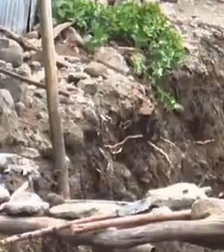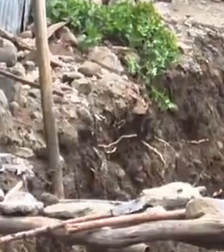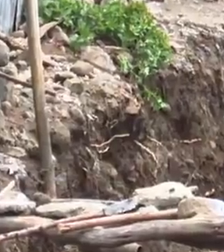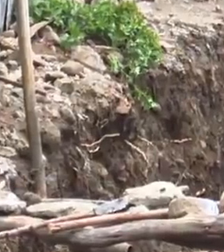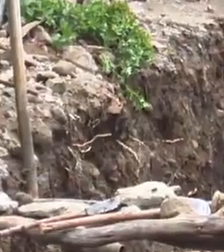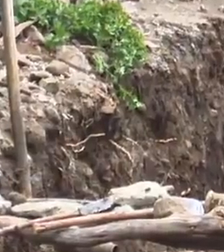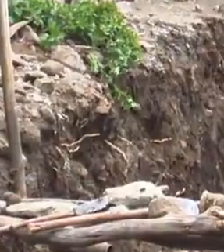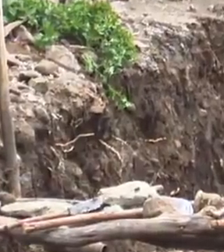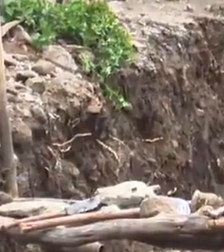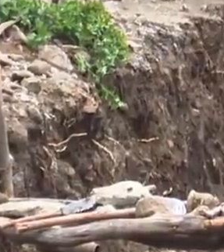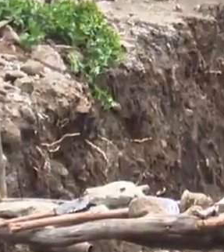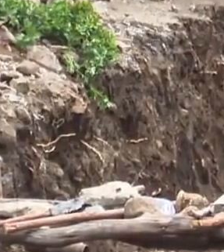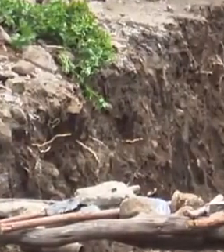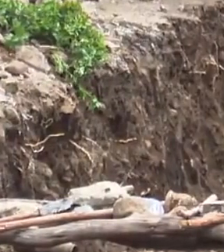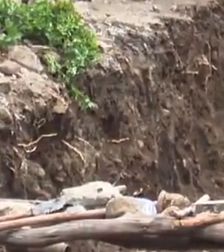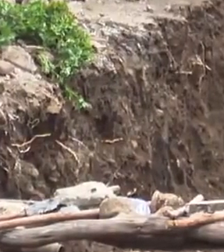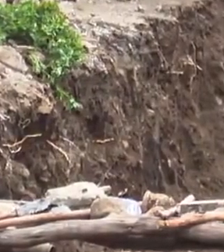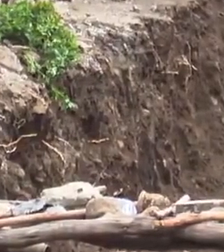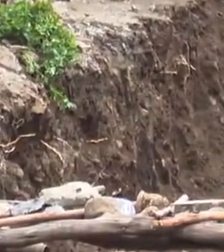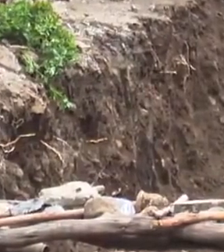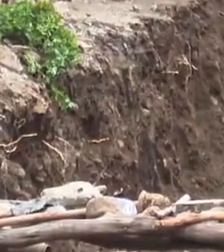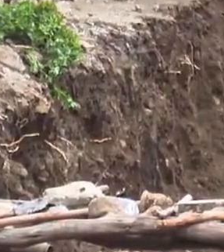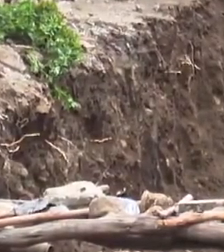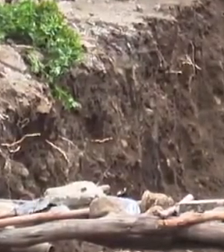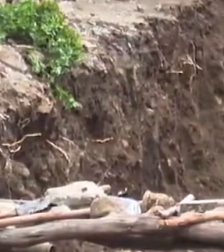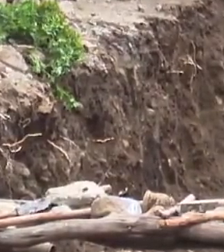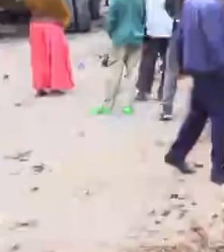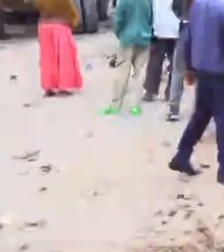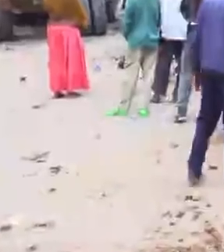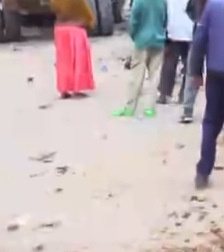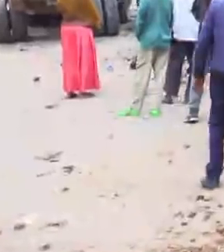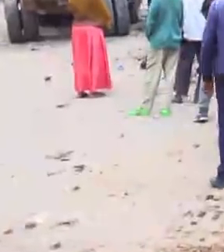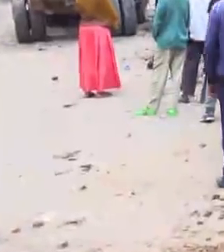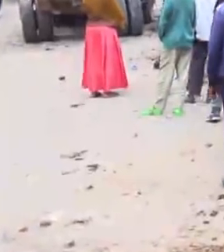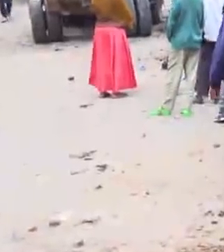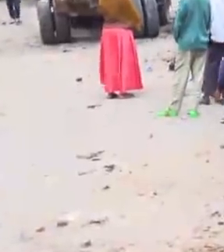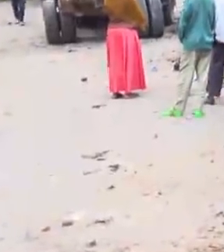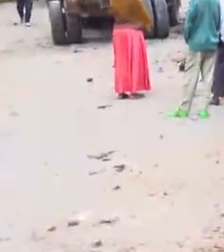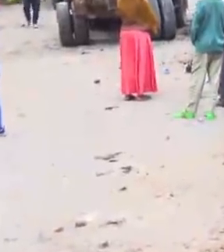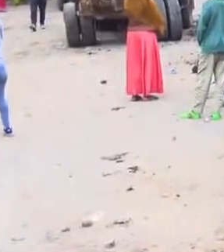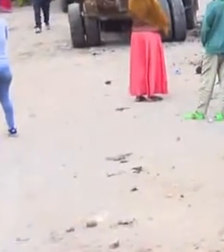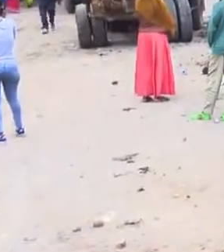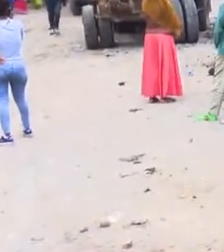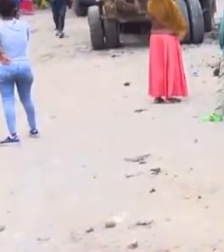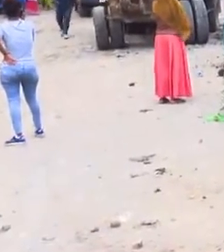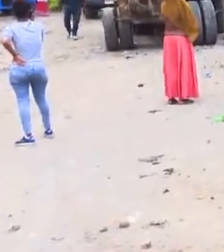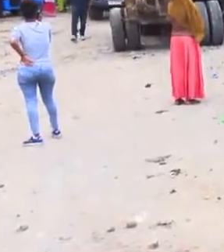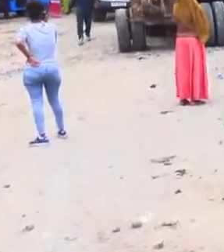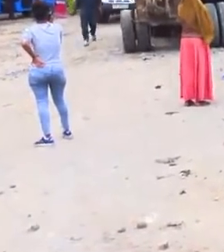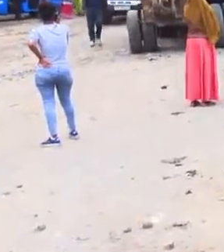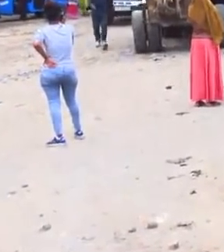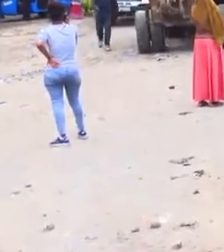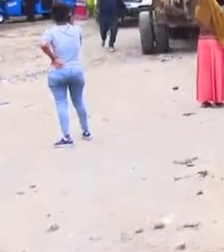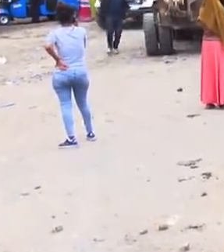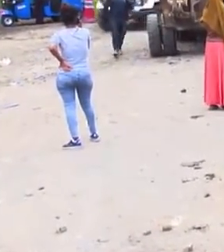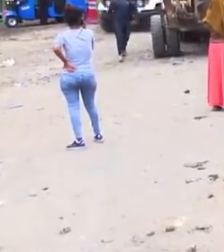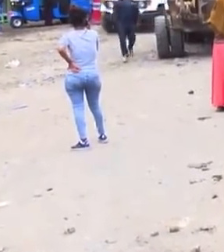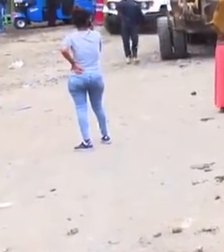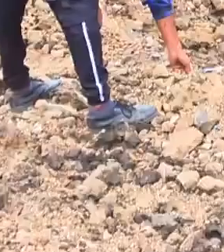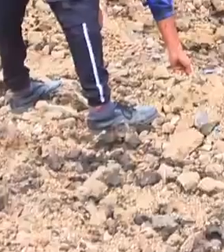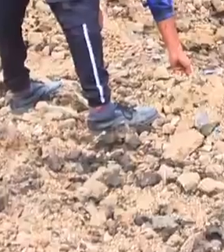ከ4 ኪሎ ሜትር በላይ የጎርፍ ማፋሰሻ ቦይና በ5 አካባቢዎች የጌጠኛ ድንጋይ ንጣፍ መንገድና ሌሎች የመሰረተ ልማት